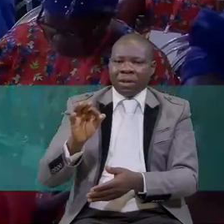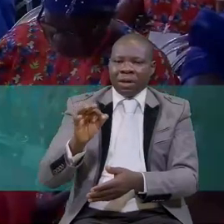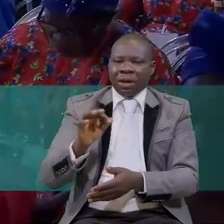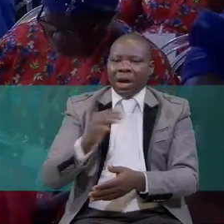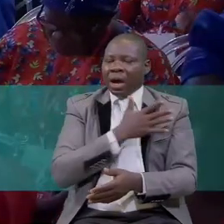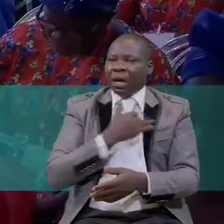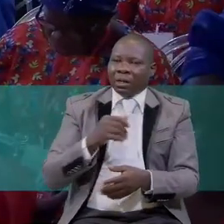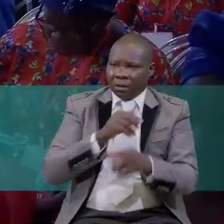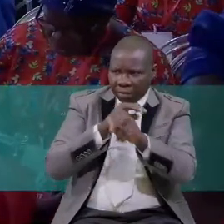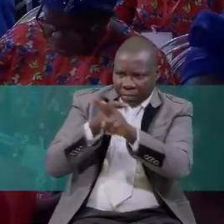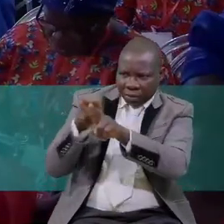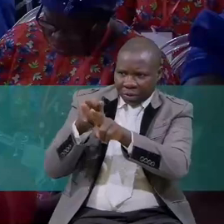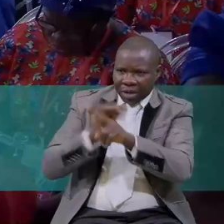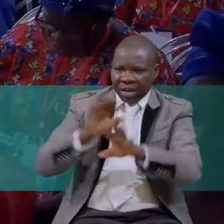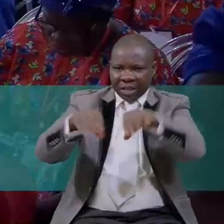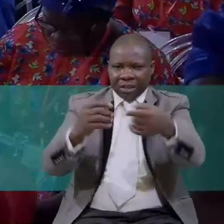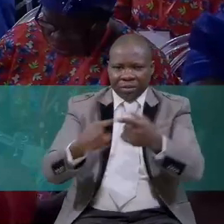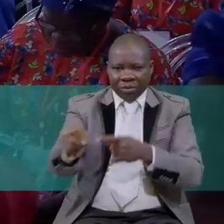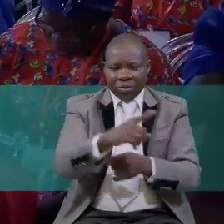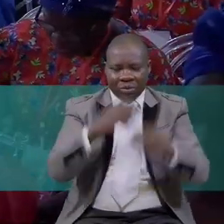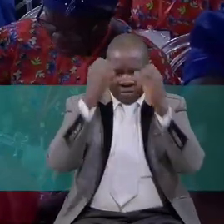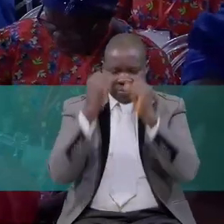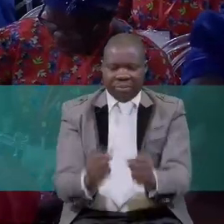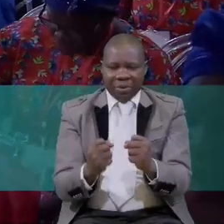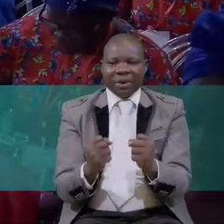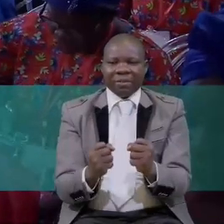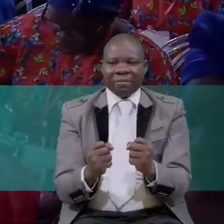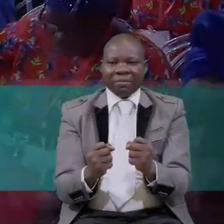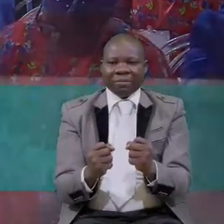Verset 19. Voici, je vous donne.